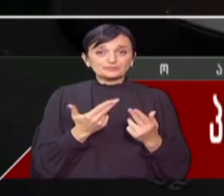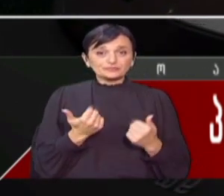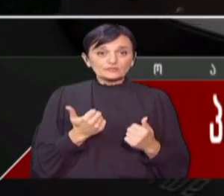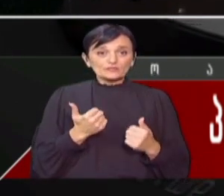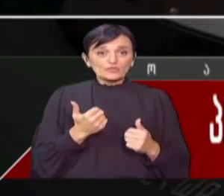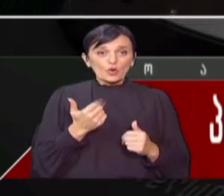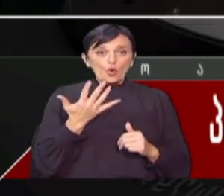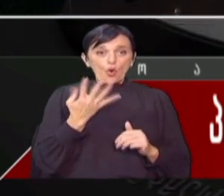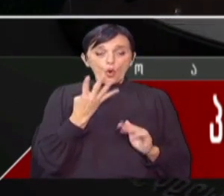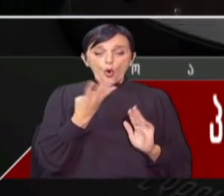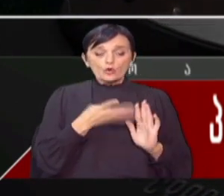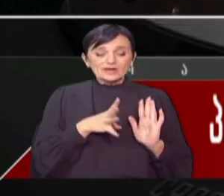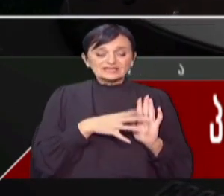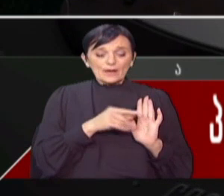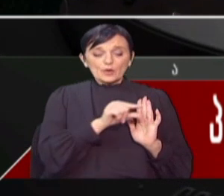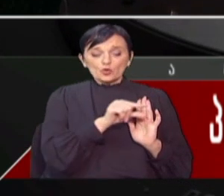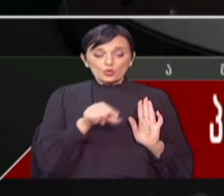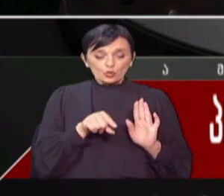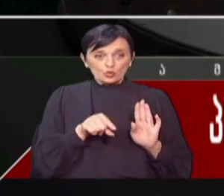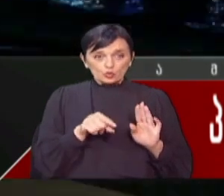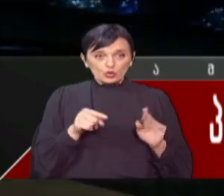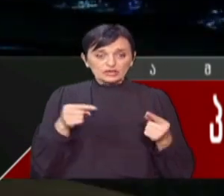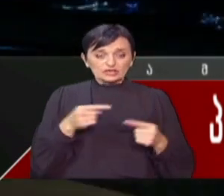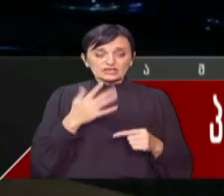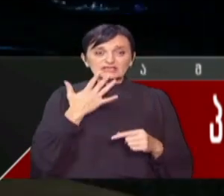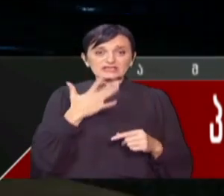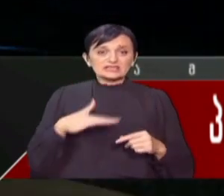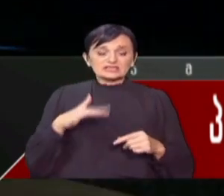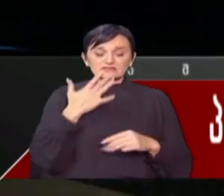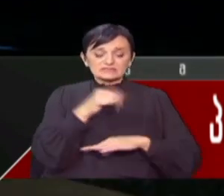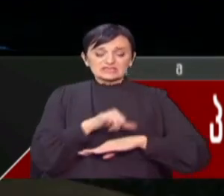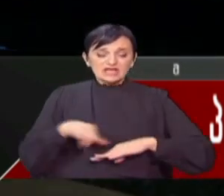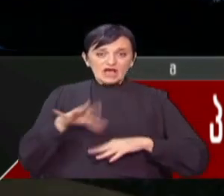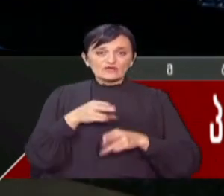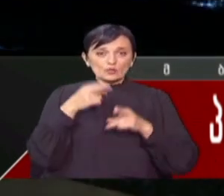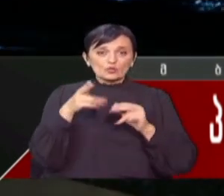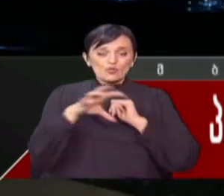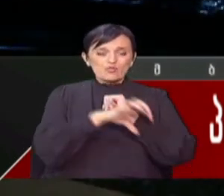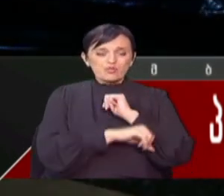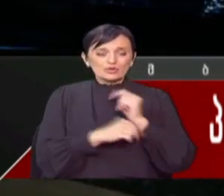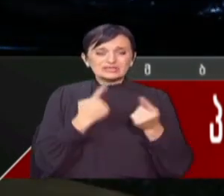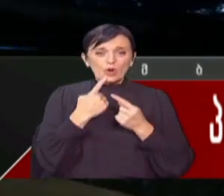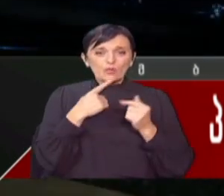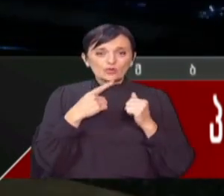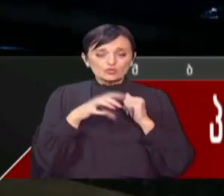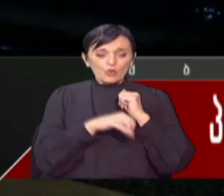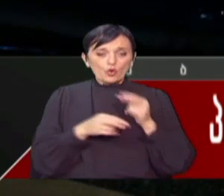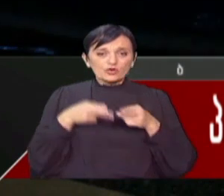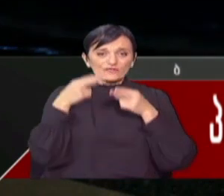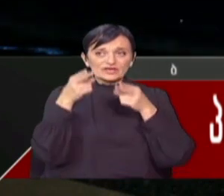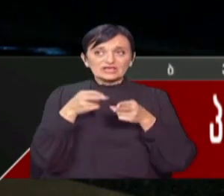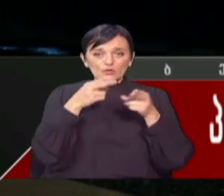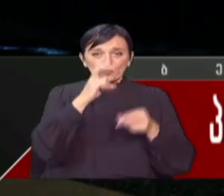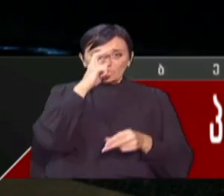იგი 59 მუხლის თანახმად მიემგზავრებოდა საზღვარგარეთ, ანუ ბოლო საუბარია იმ ვიზიტებზე, რომელთა დაკავშირებითაც